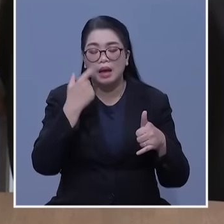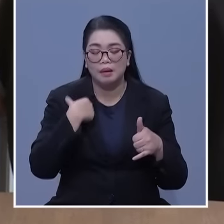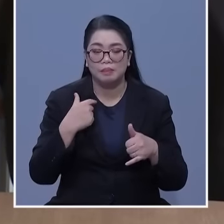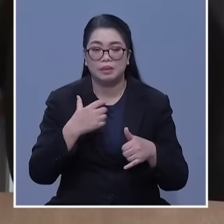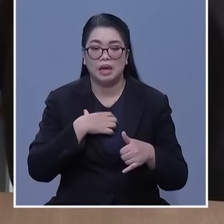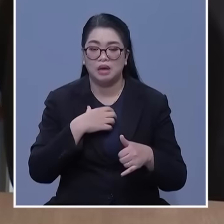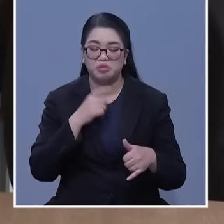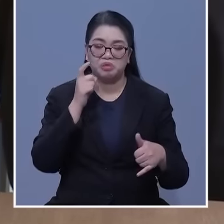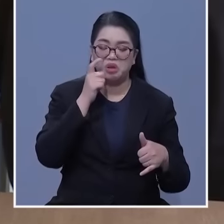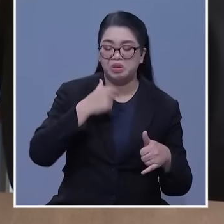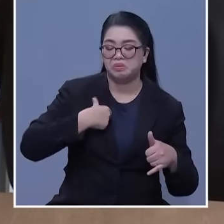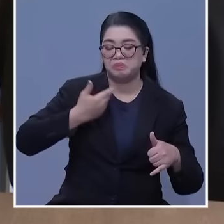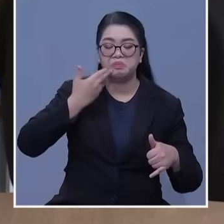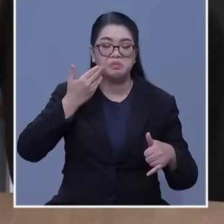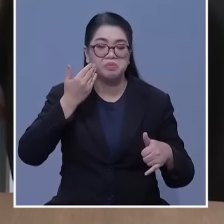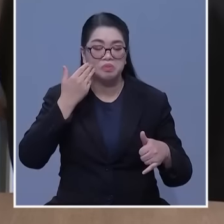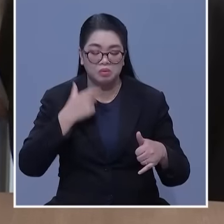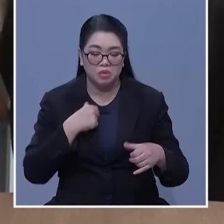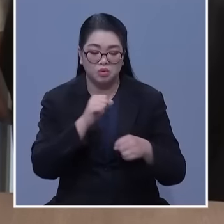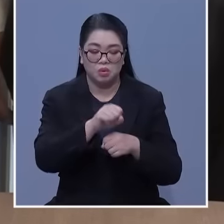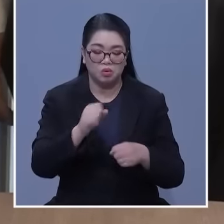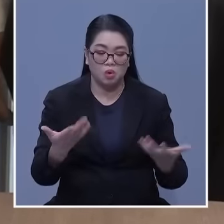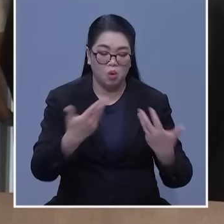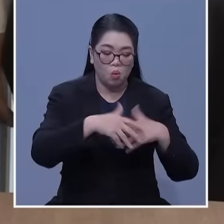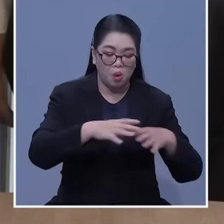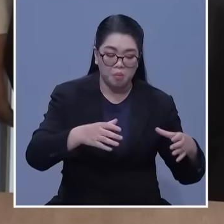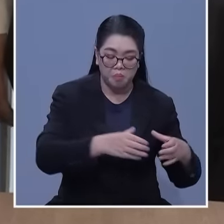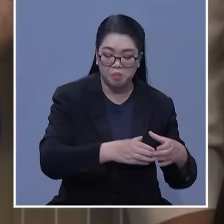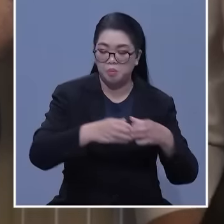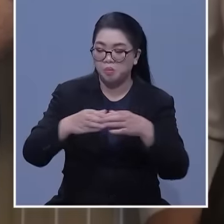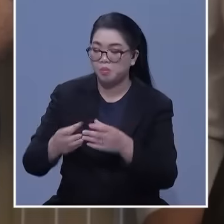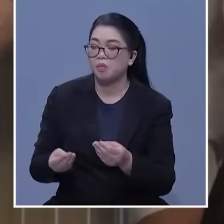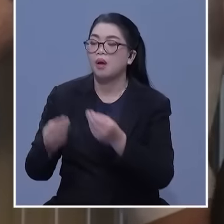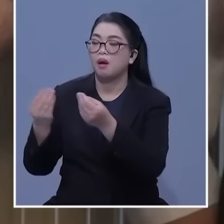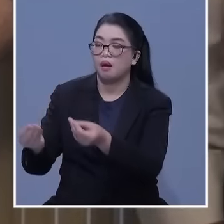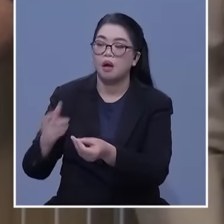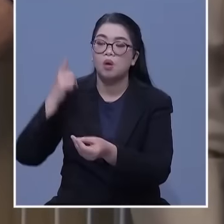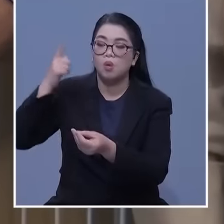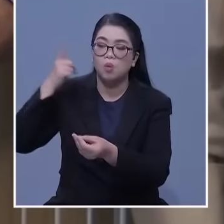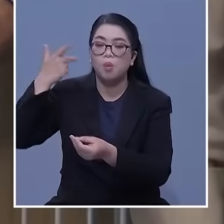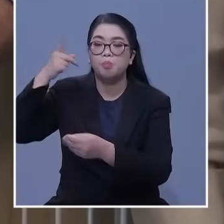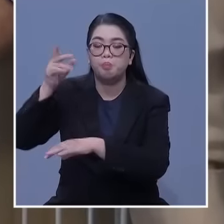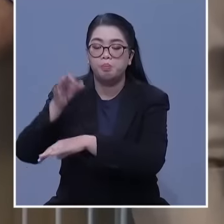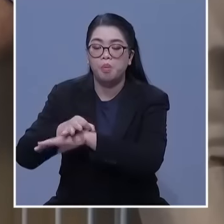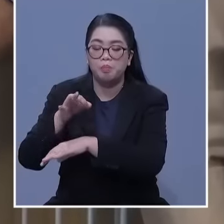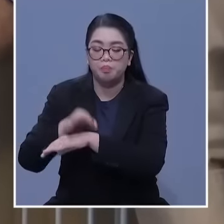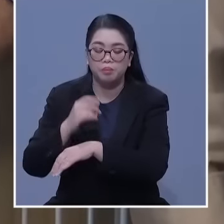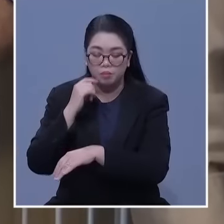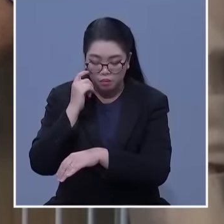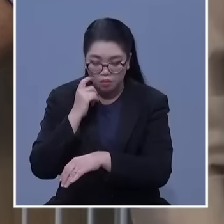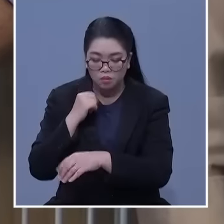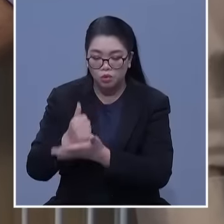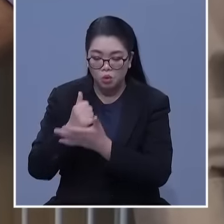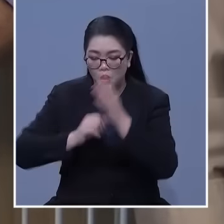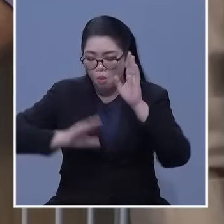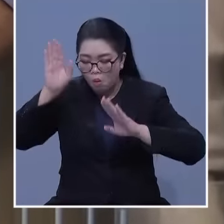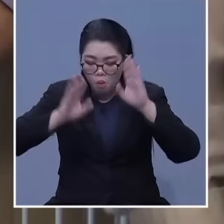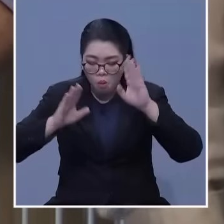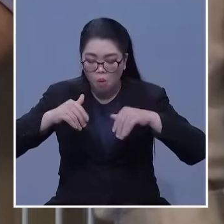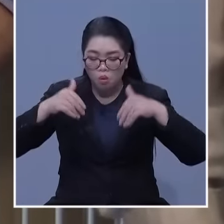เป็นใหญ่รวมส.ส.ให้ลุงป้อมรวมถึงยังบอกว่าการที่จะขนส.ส.มาโหวตนายกก็ไม่ใช่เรื่องที่จะทำกันง่ายๆ